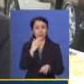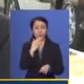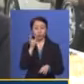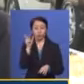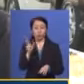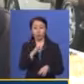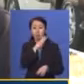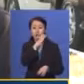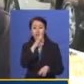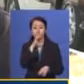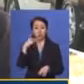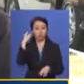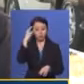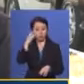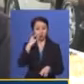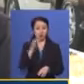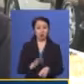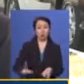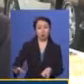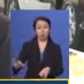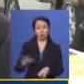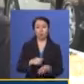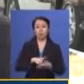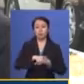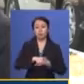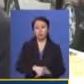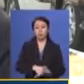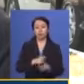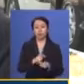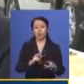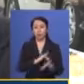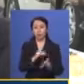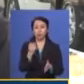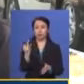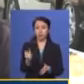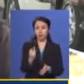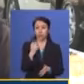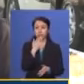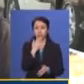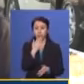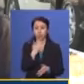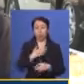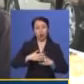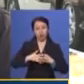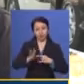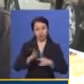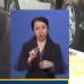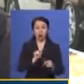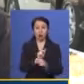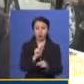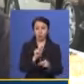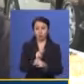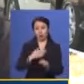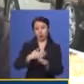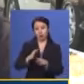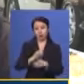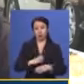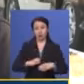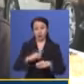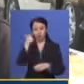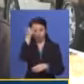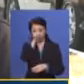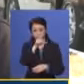гражданами Североказахстанской области является базовым. Жители города интересуются языком. Мы открываем и обучаем отдельные группы. В